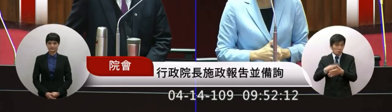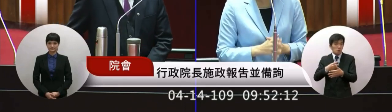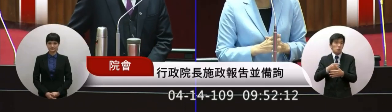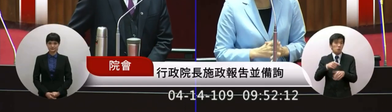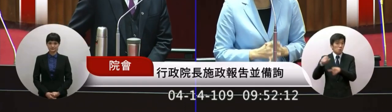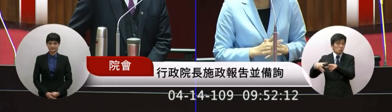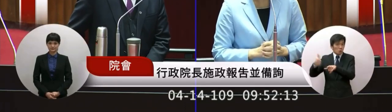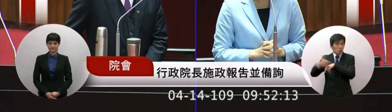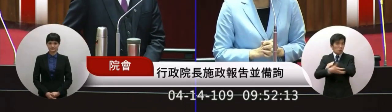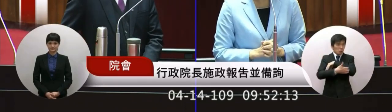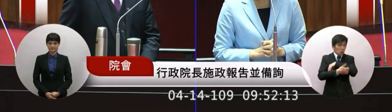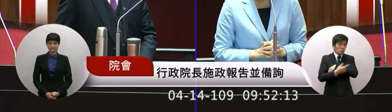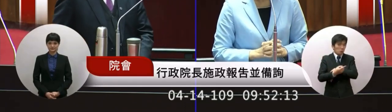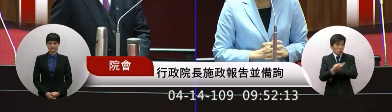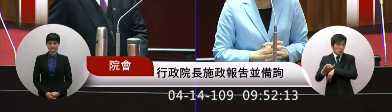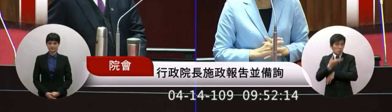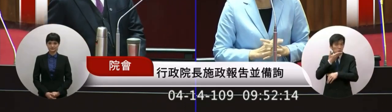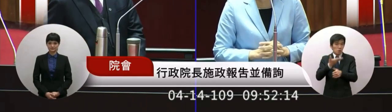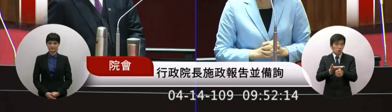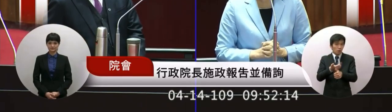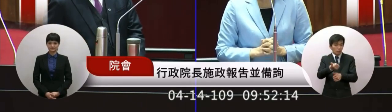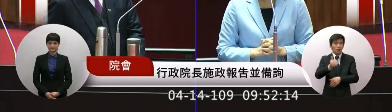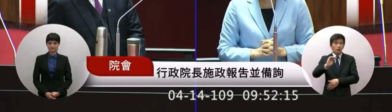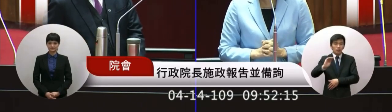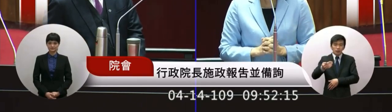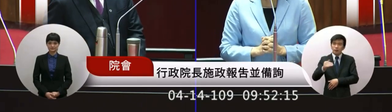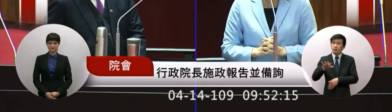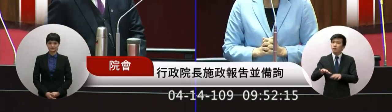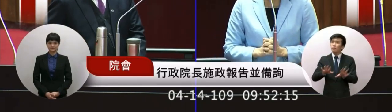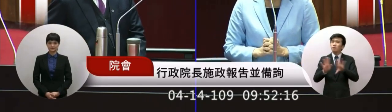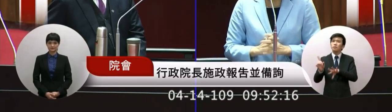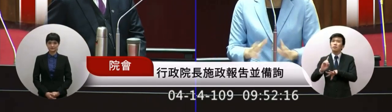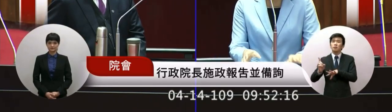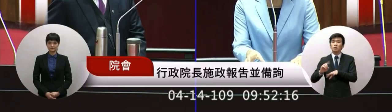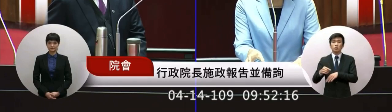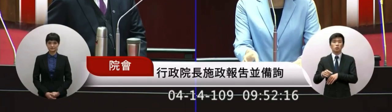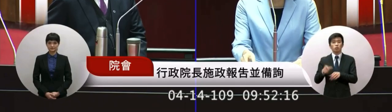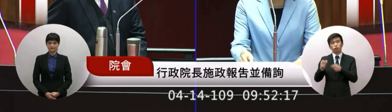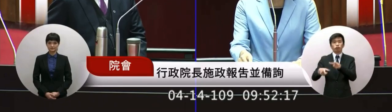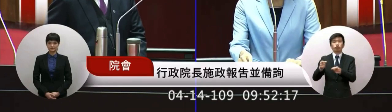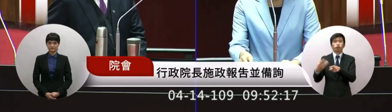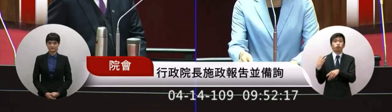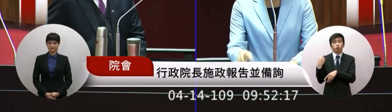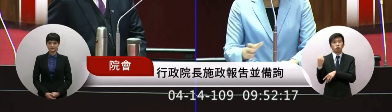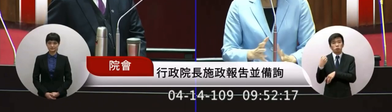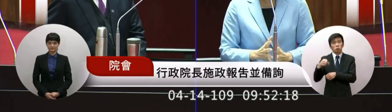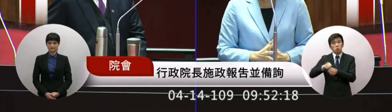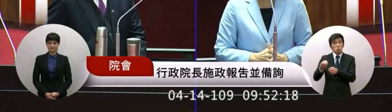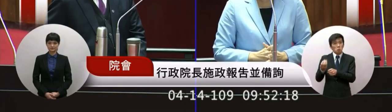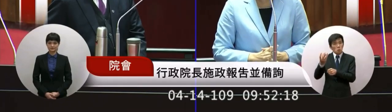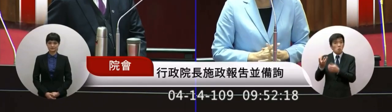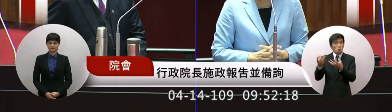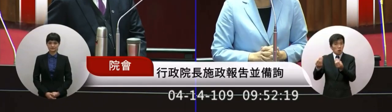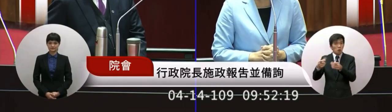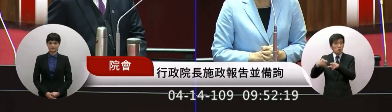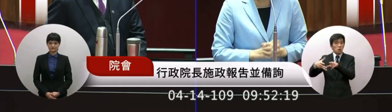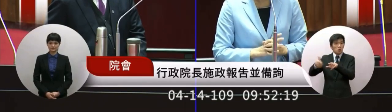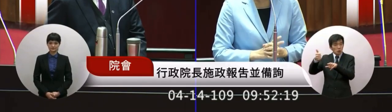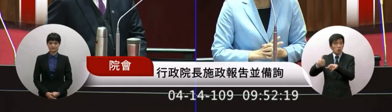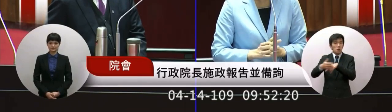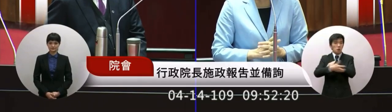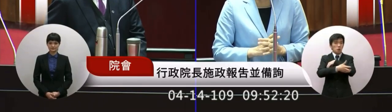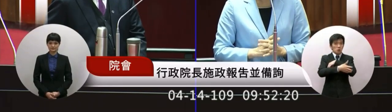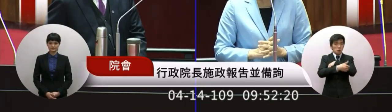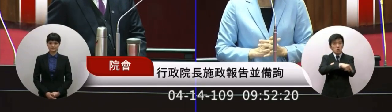形却是我消费者不便，劳工雇主的收入减少，这是三输。所以呢，如果台湾经济要成